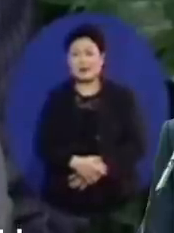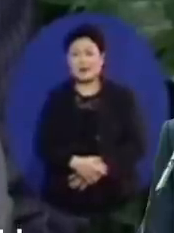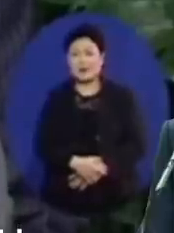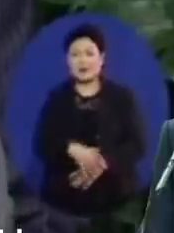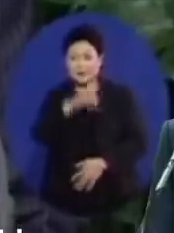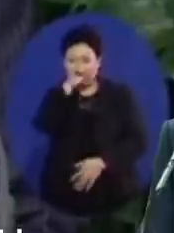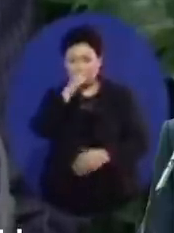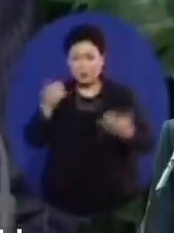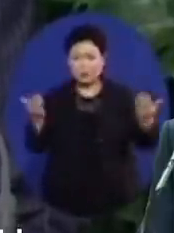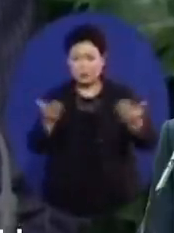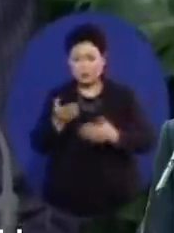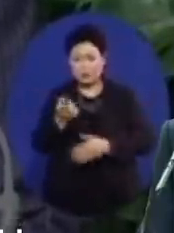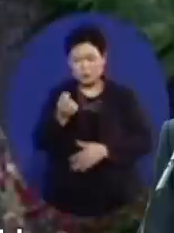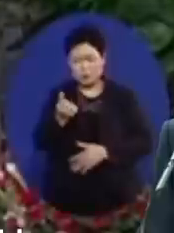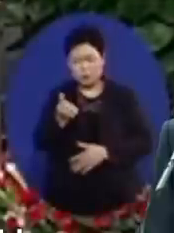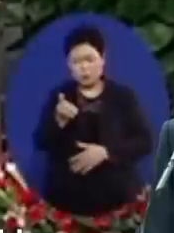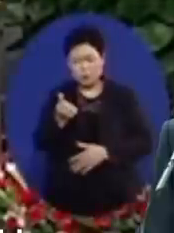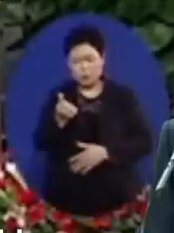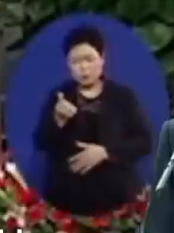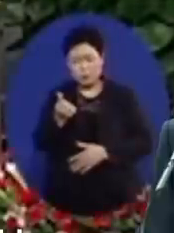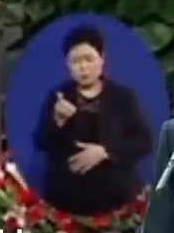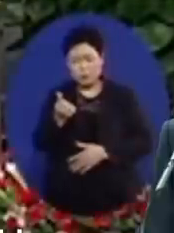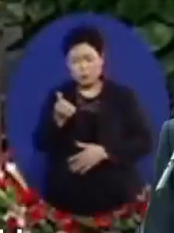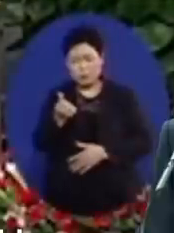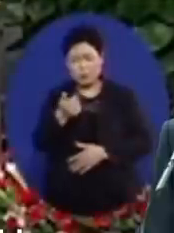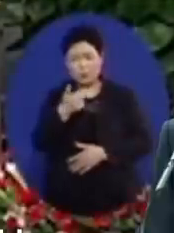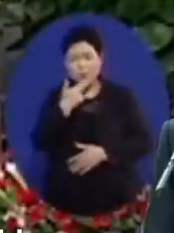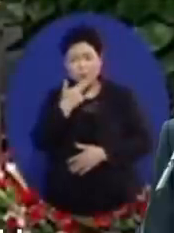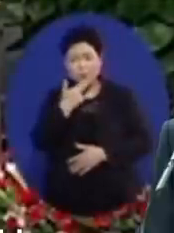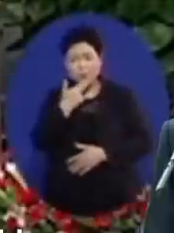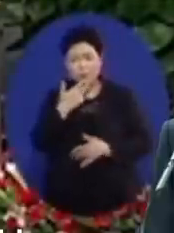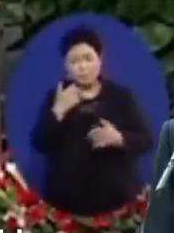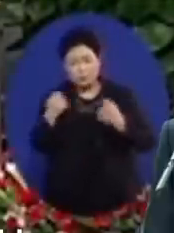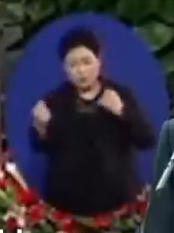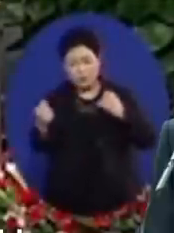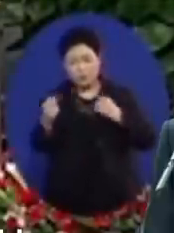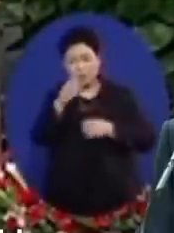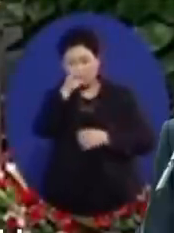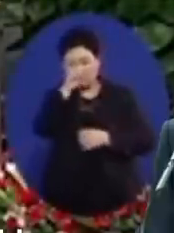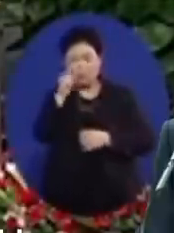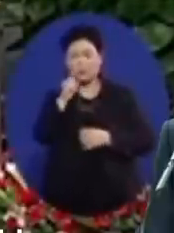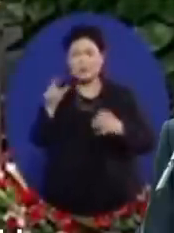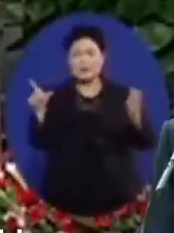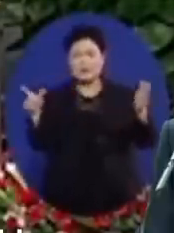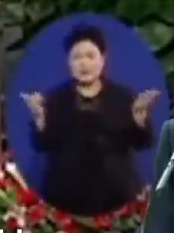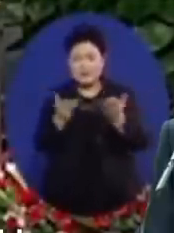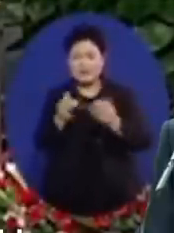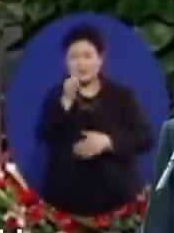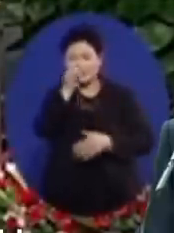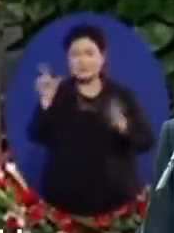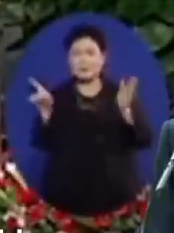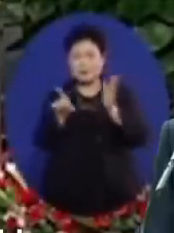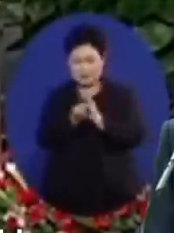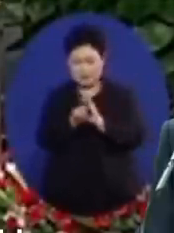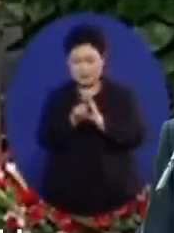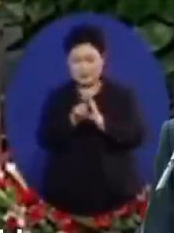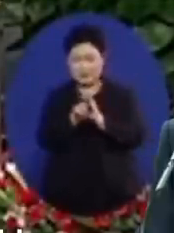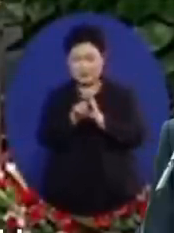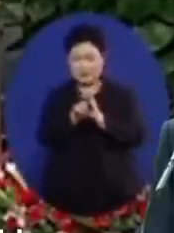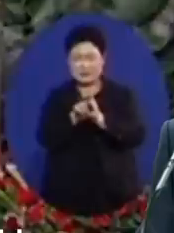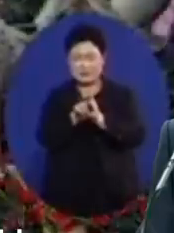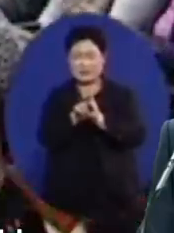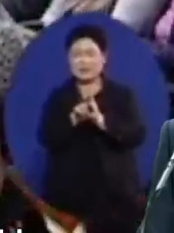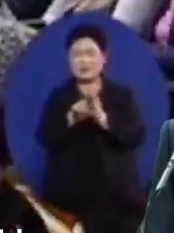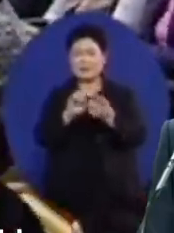좋은 일이 조금도 없는데도 불구하고 좋은 일이 있을 것을 믿는 것이 믿음입니다. 그러므로 옆에 있는 분들에게 당신에게 좋은 일이